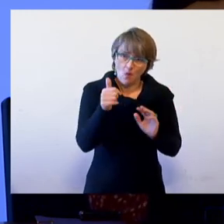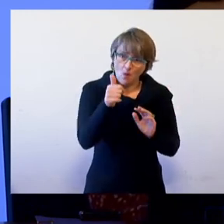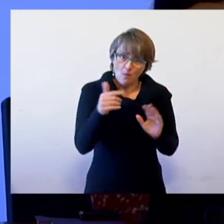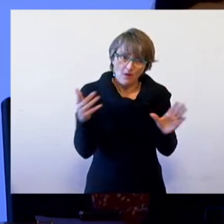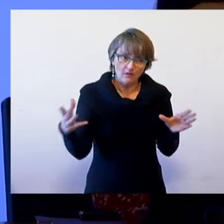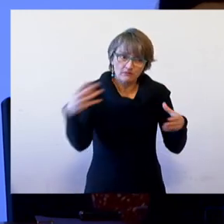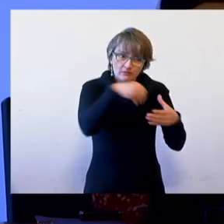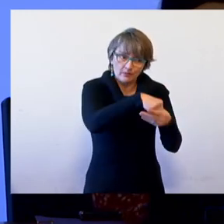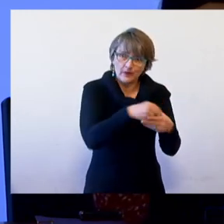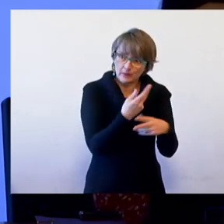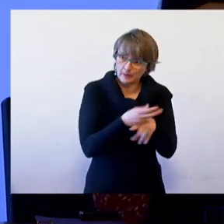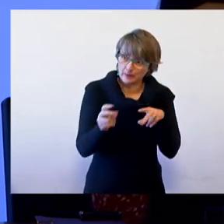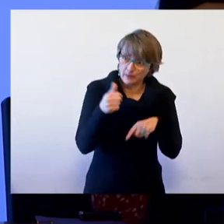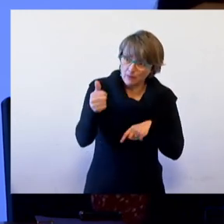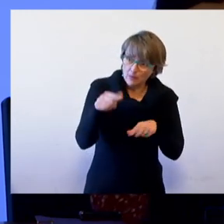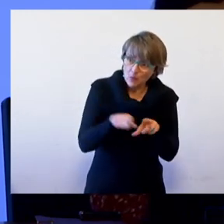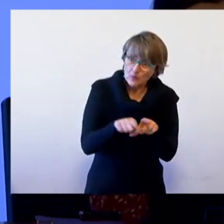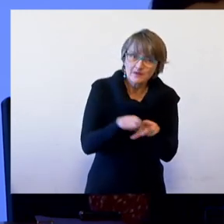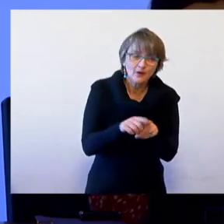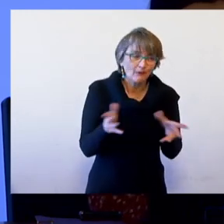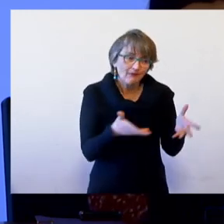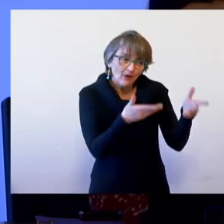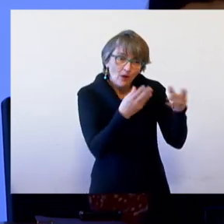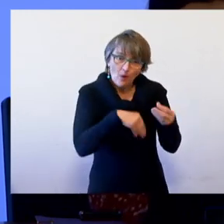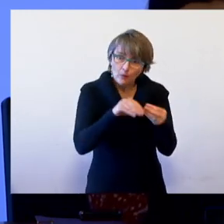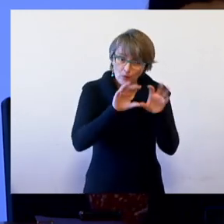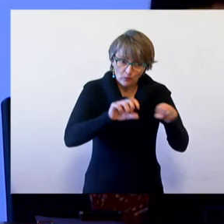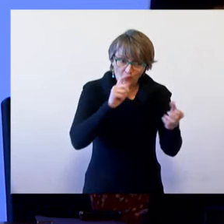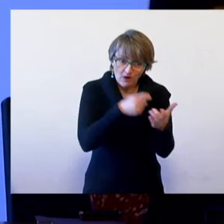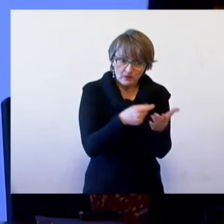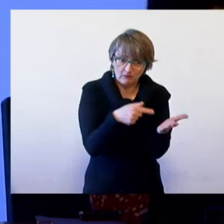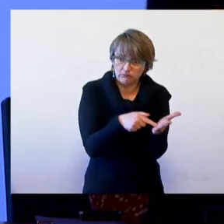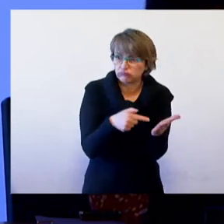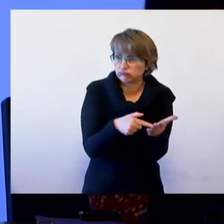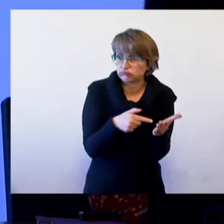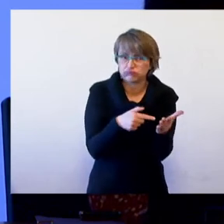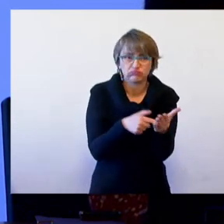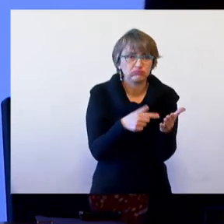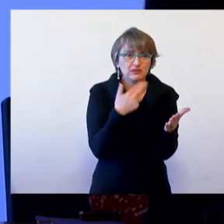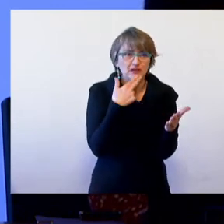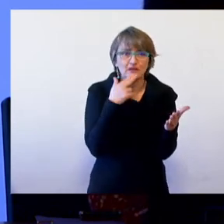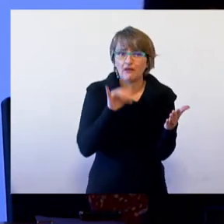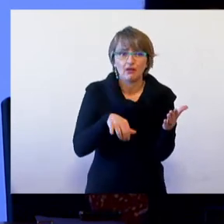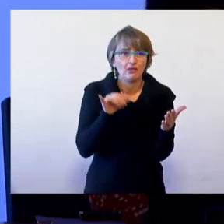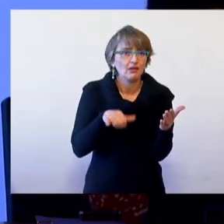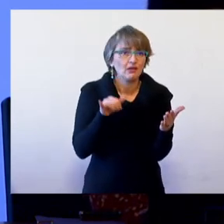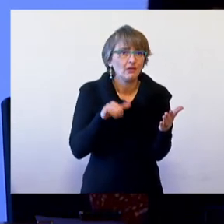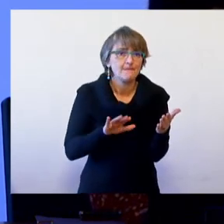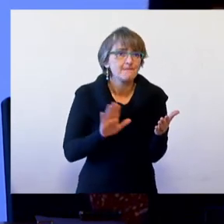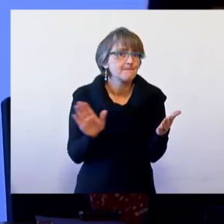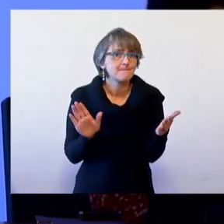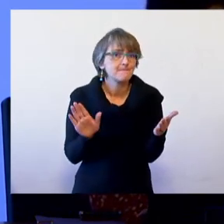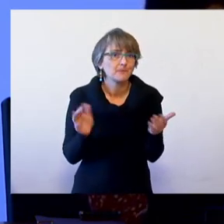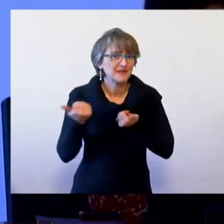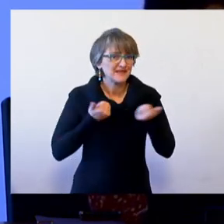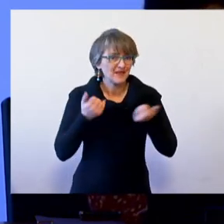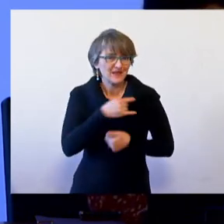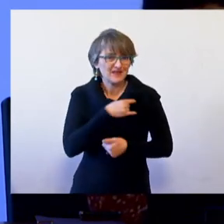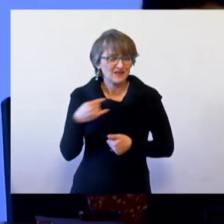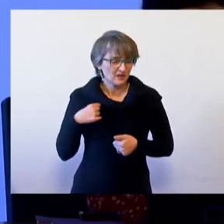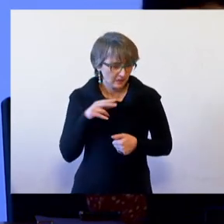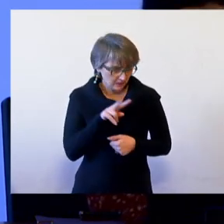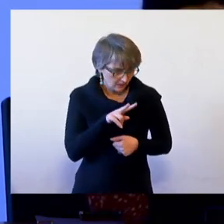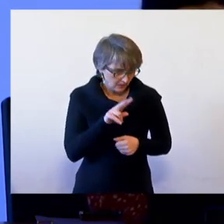se mettent elles-mêmes en danger du point de vue des produits qu'elles achètent, qui sont de très mauvaise qualité, sur lesquels nos services d'hygiène